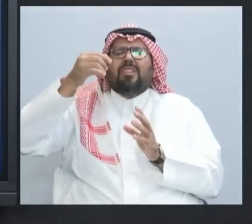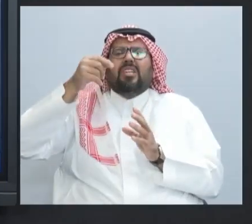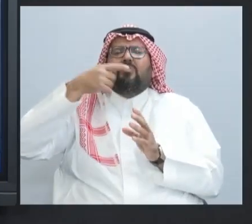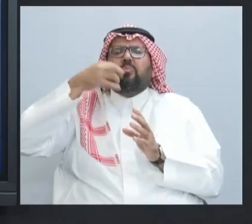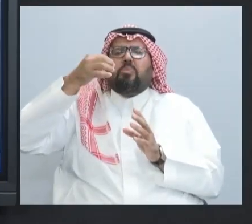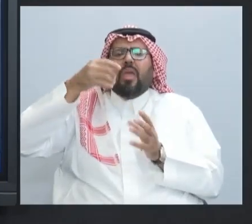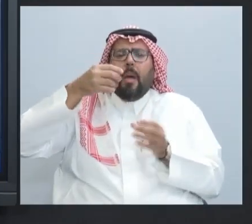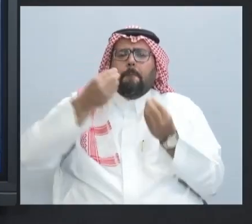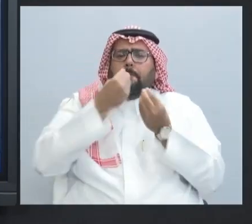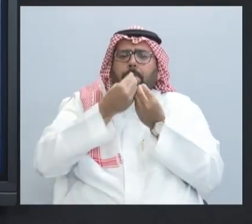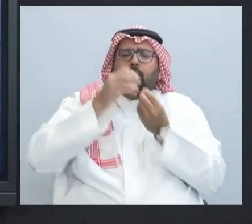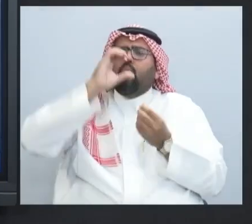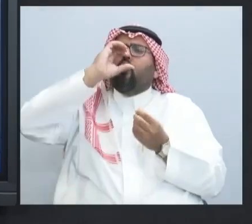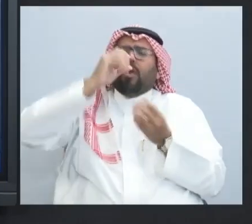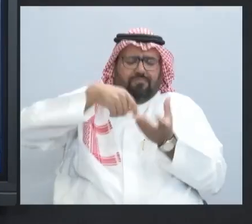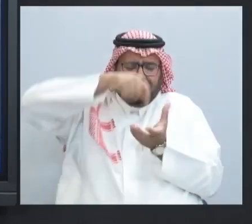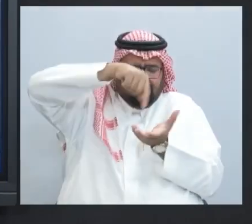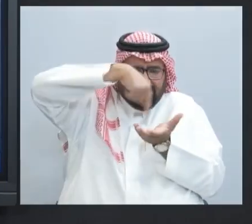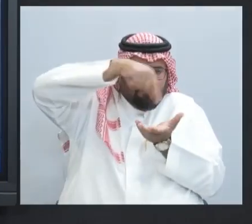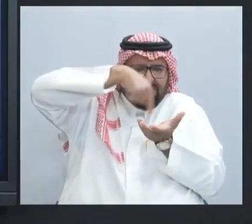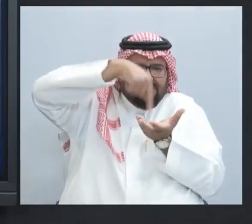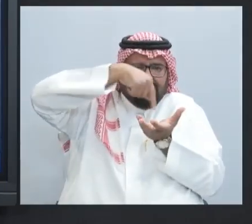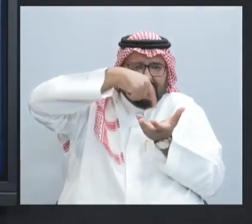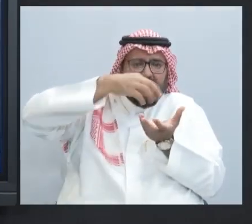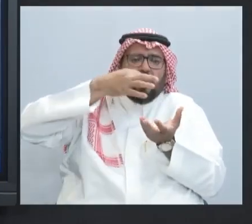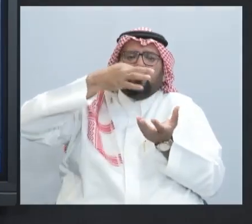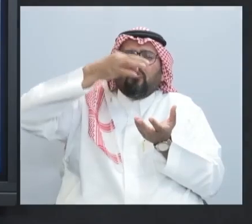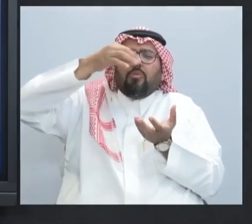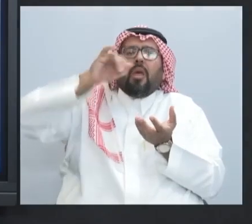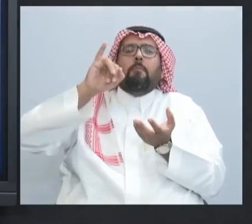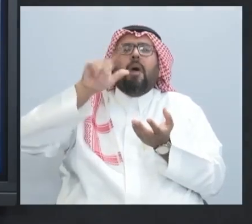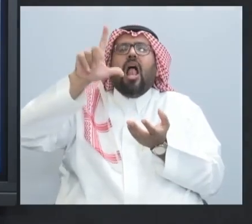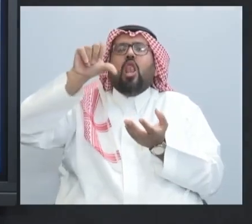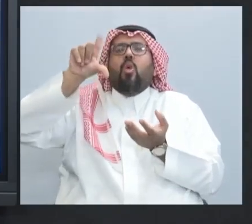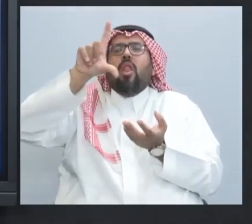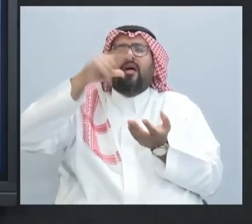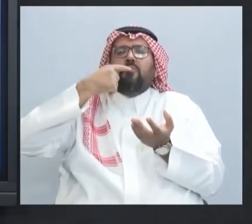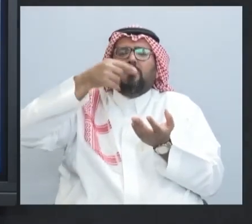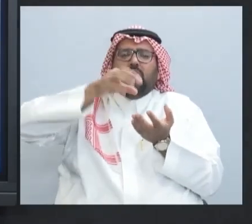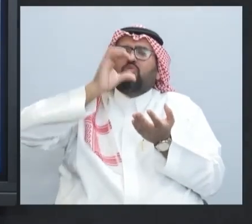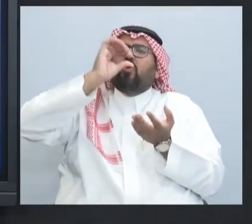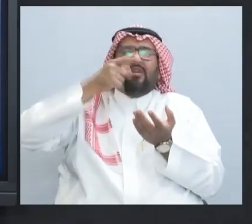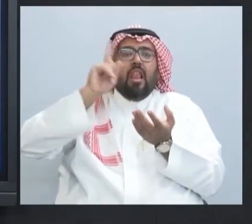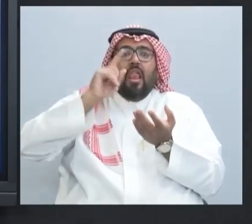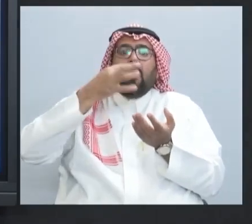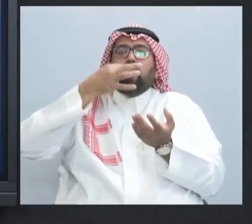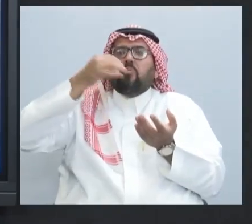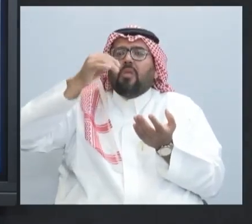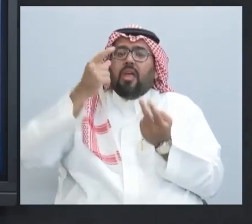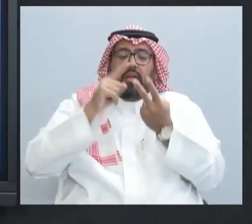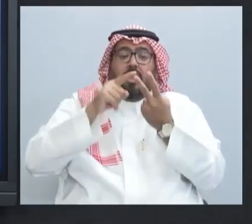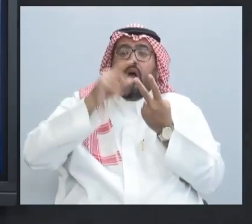ثم نقوم بتحريكه ذلك يكون محلولا نظرا لوجود مادتين هما